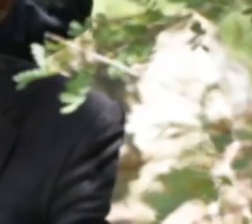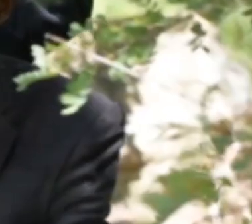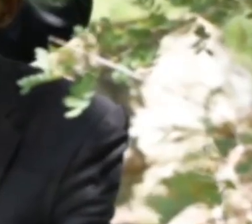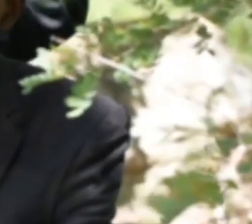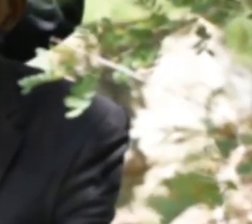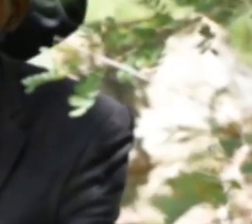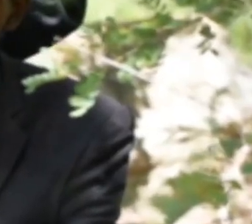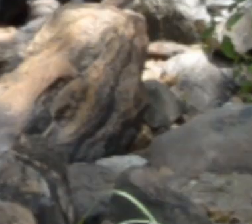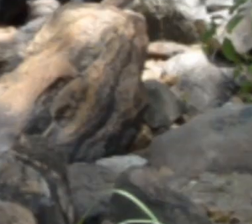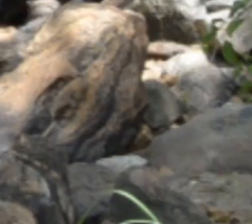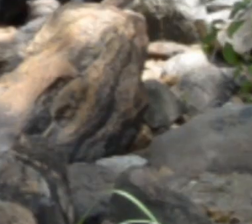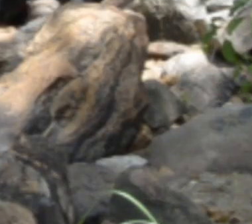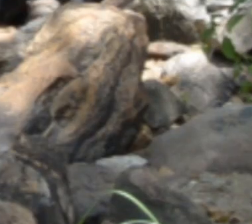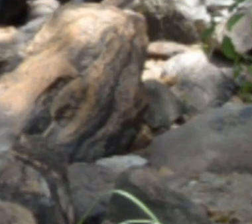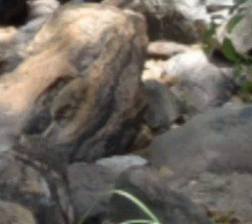kuunganidzai